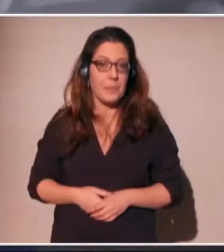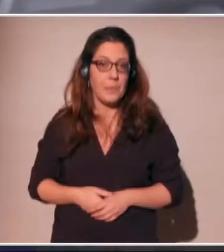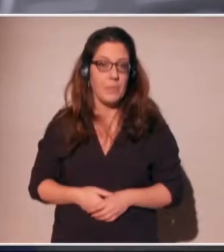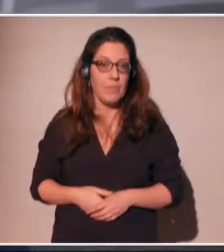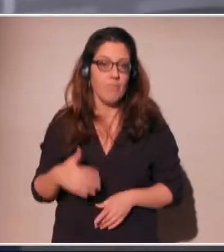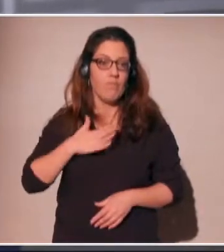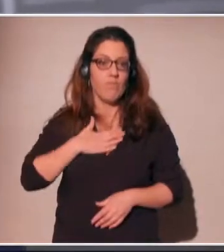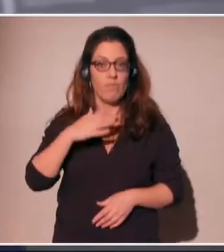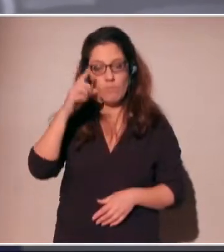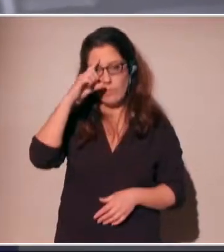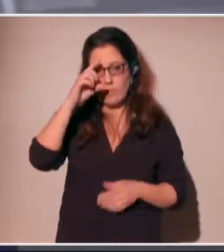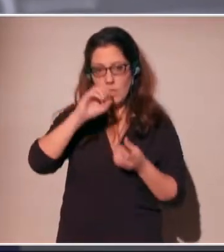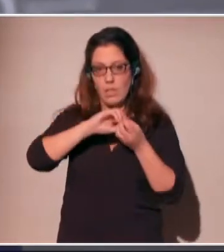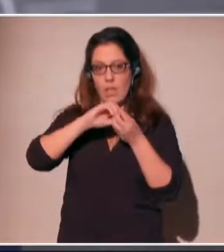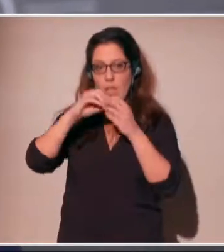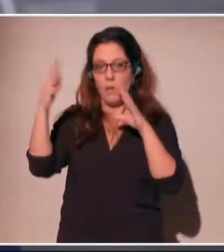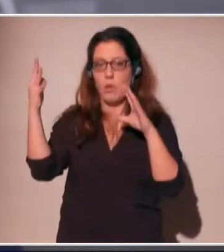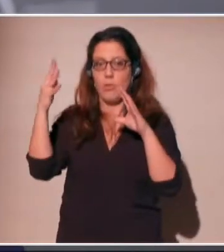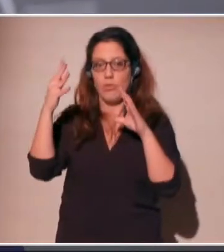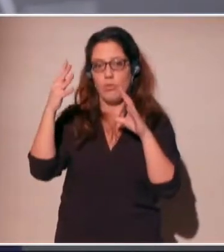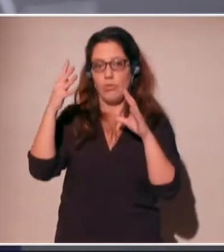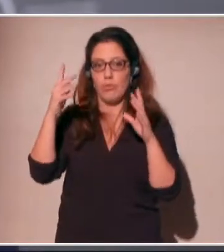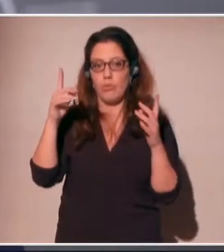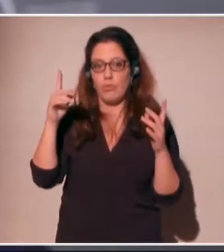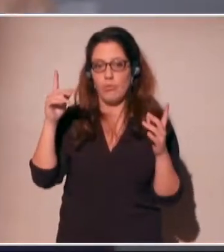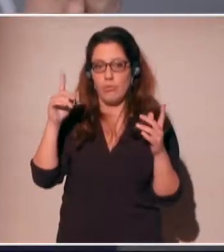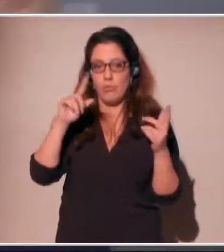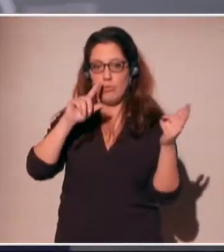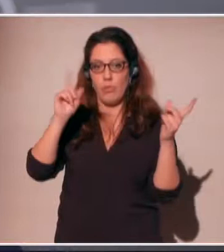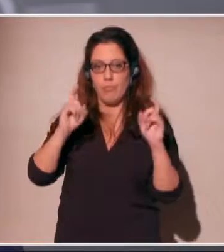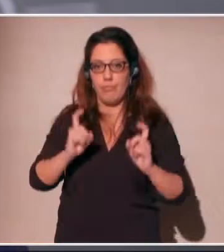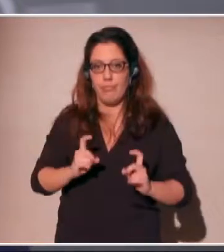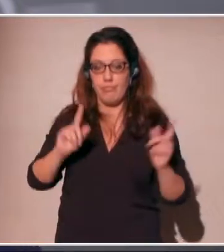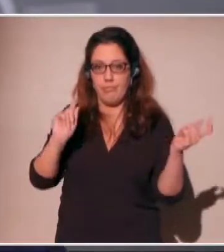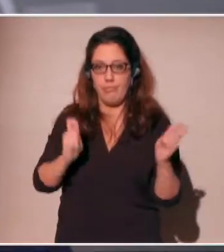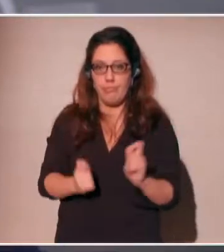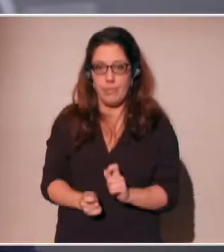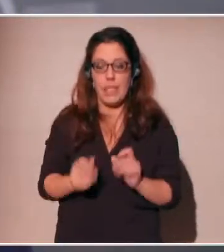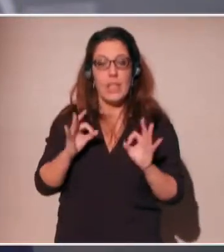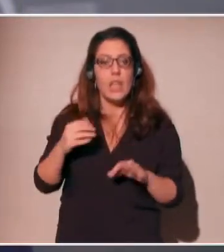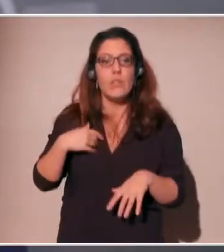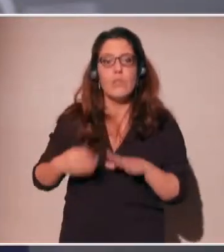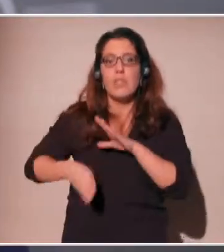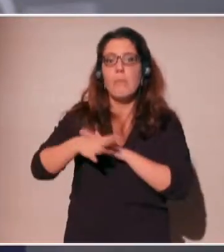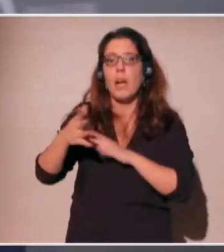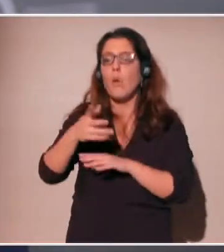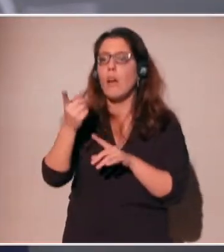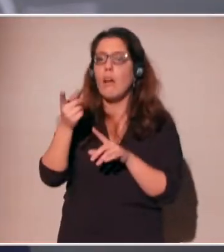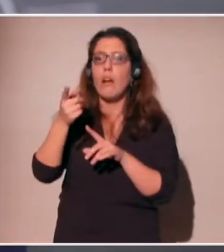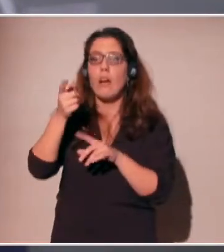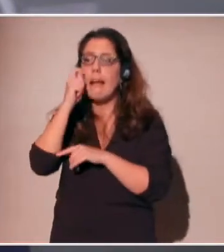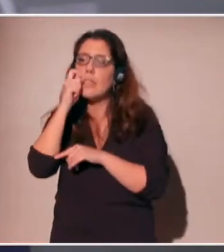une approche disruptive. Et nous avons beaucoup travaillé avec des spécialistes des langues et nous avons